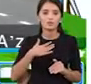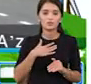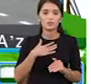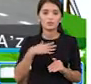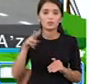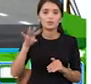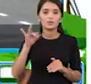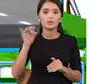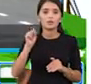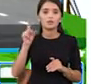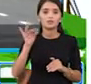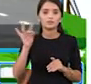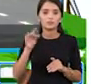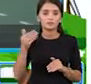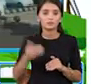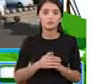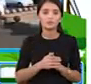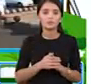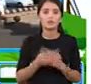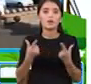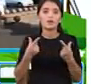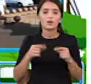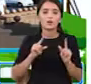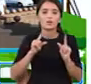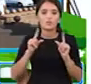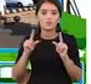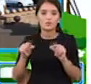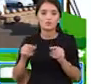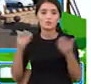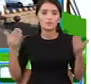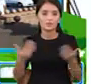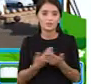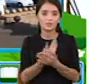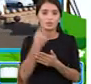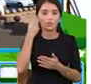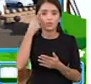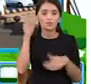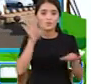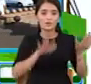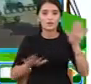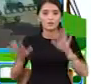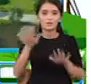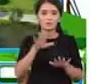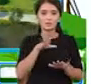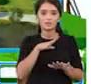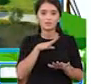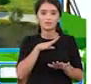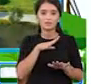hayajoni, Miraziz Azam. Qayon borsam yangilik, boshim aylanib